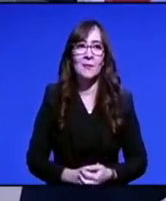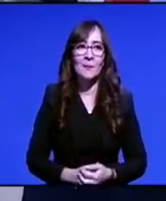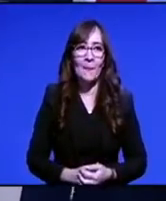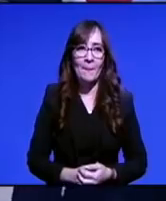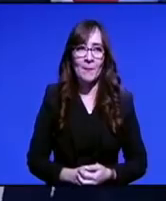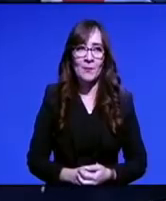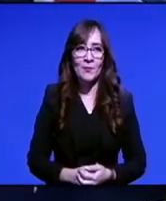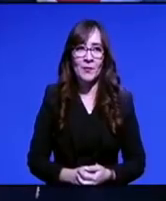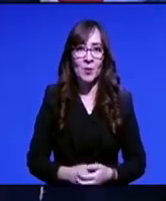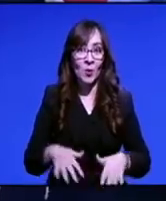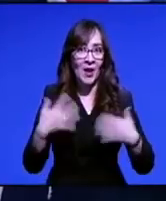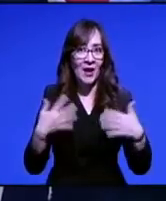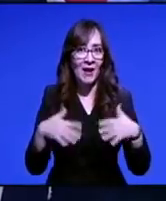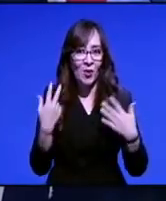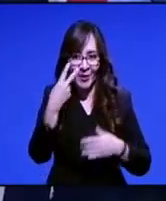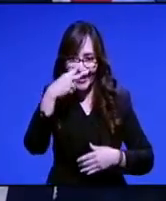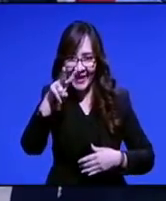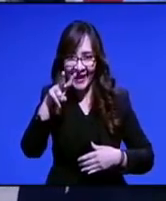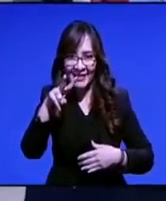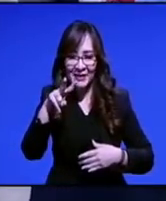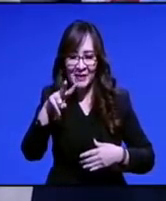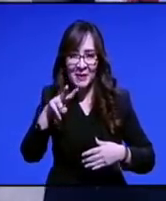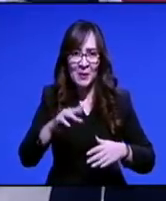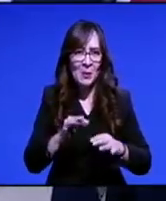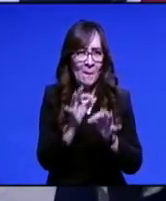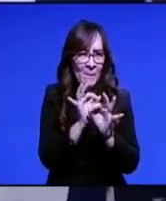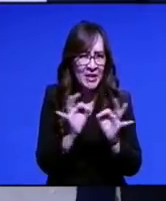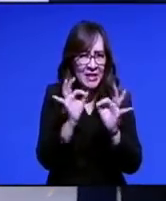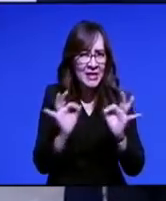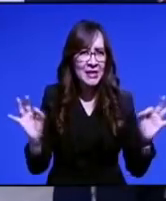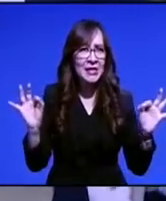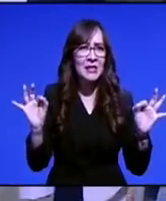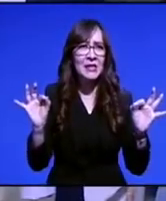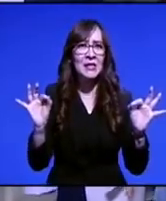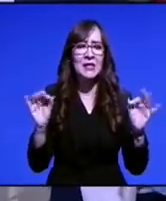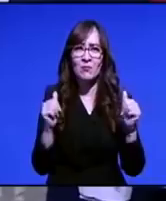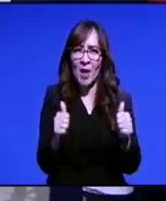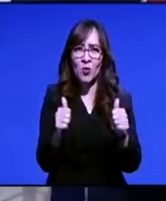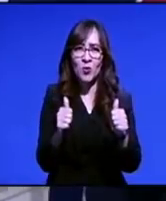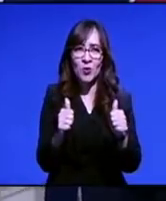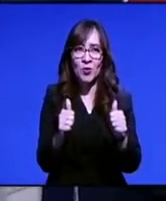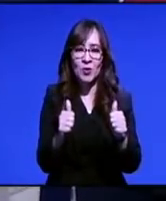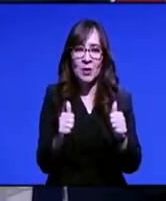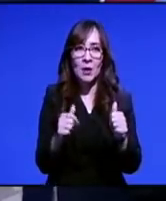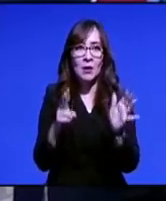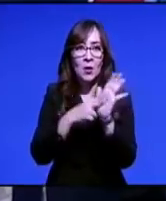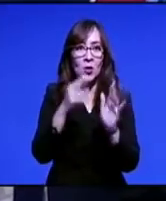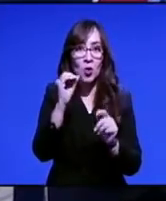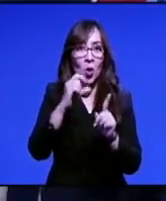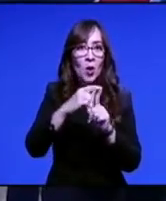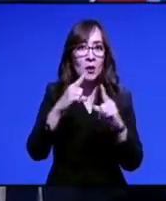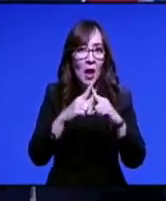Wow, lihat hasilnya. Bersih dalam sekejap. Jadi mau noda kena karat, noda